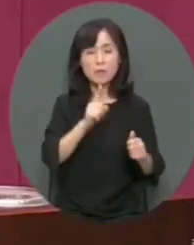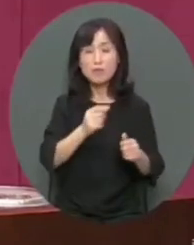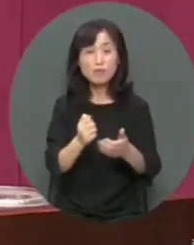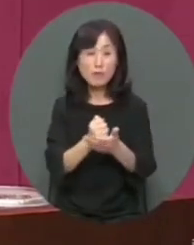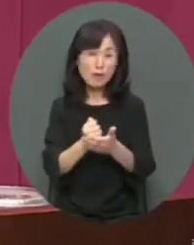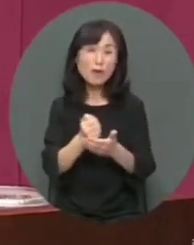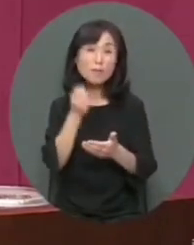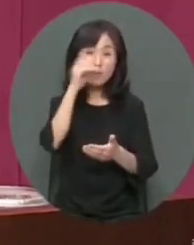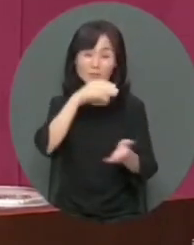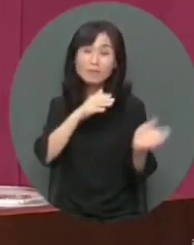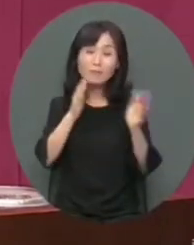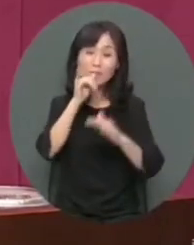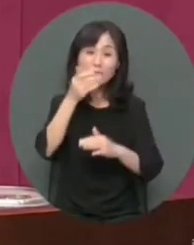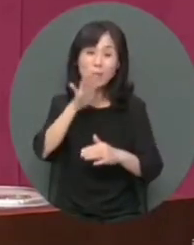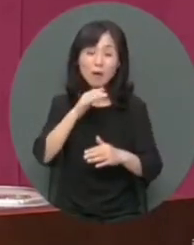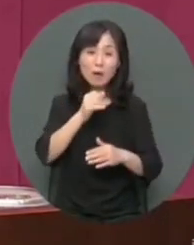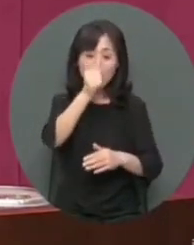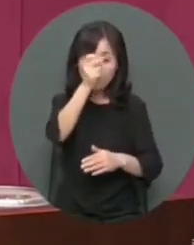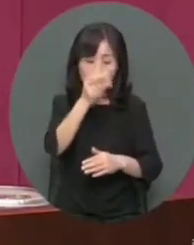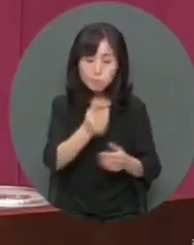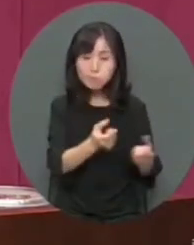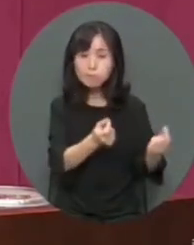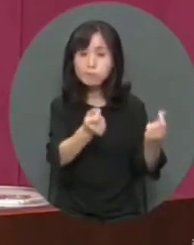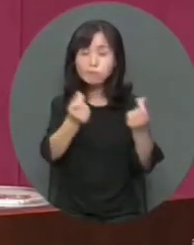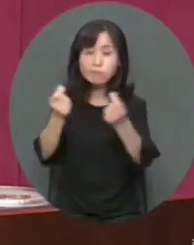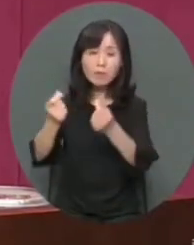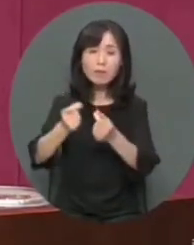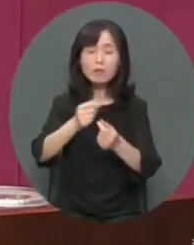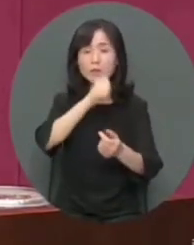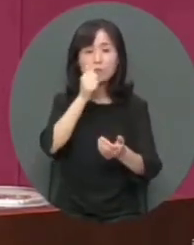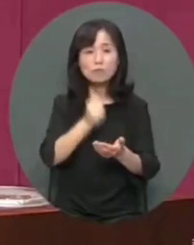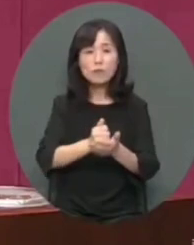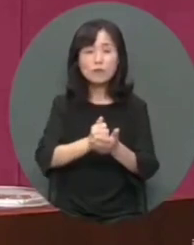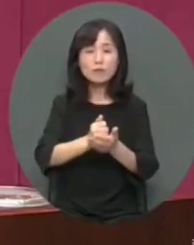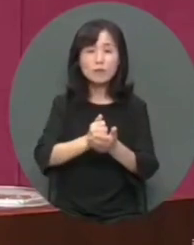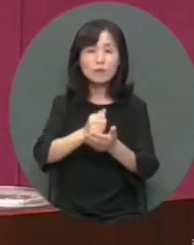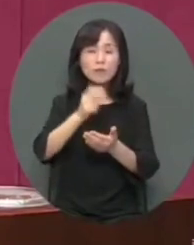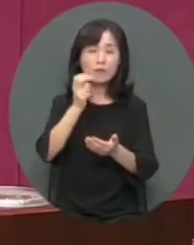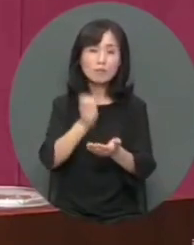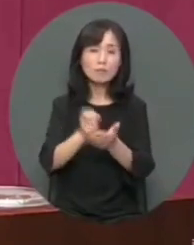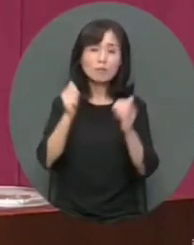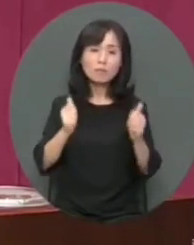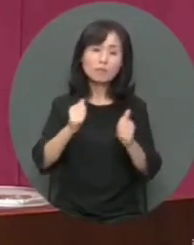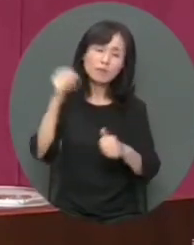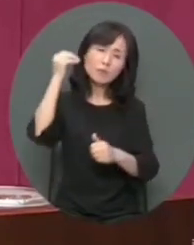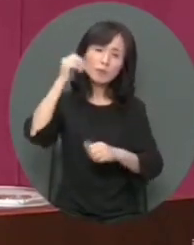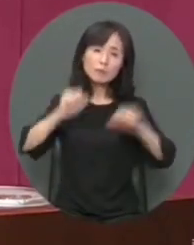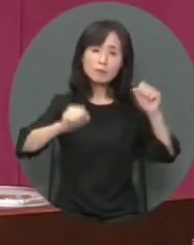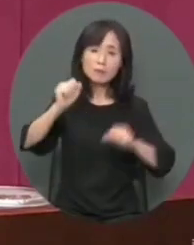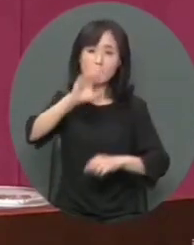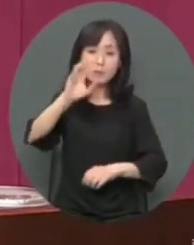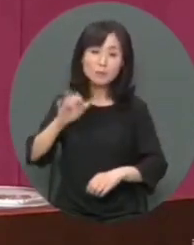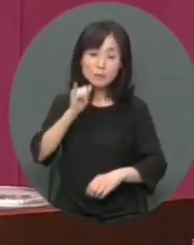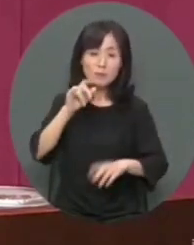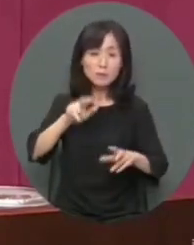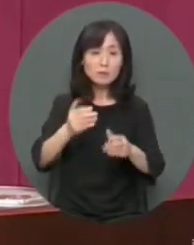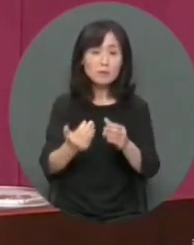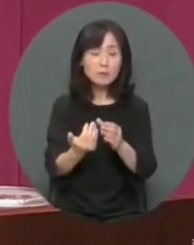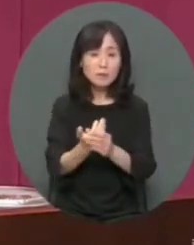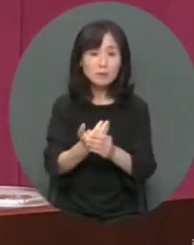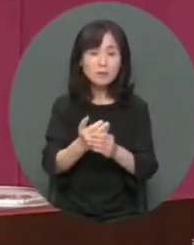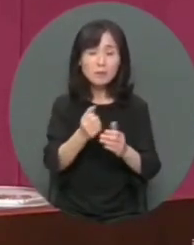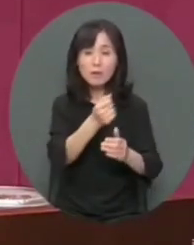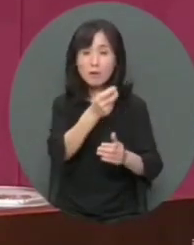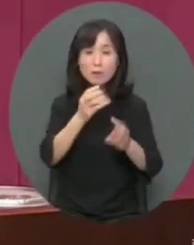있지만 이재명 의원 범죄 혐의들은 동일한 범행과 동일한 사법 방해 행태가 반복되고 있습니다. 이 사건은 다수의